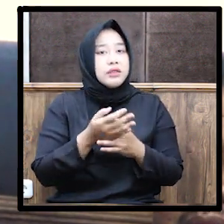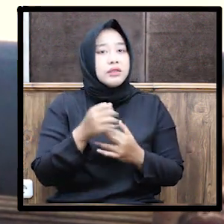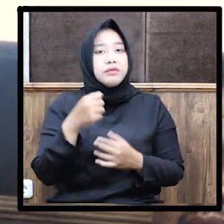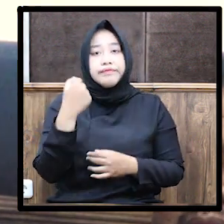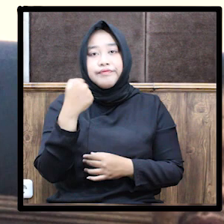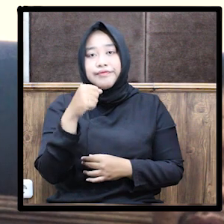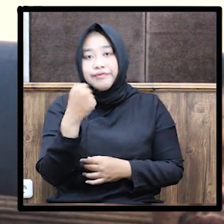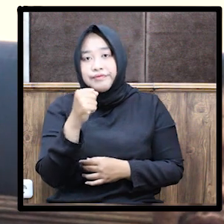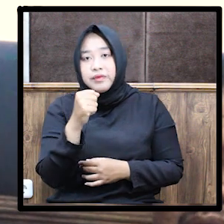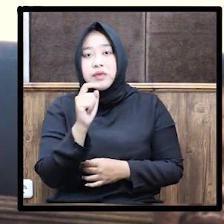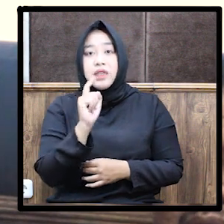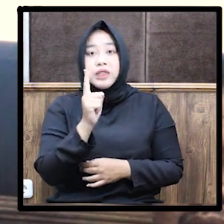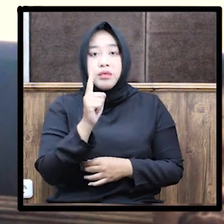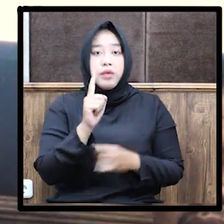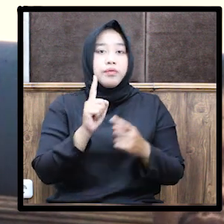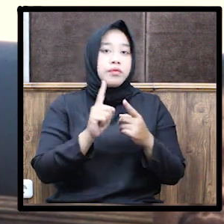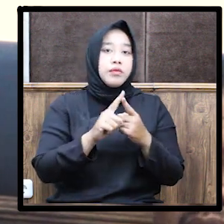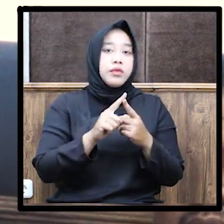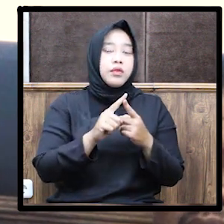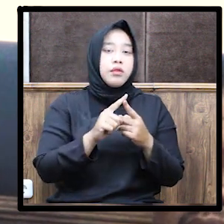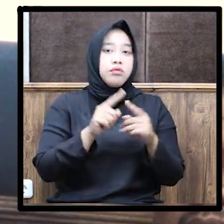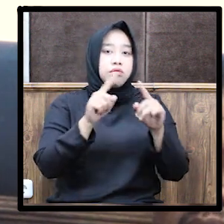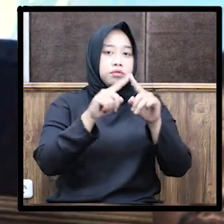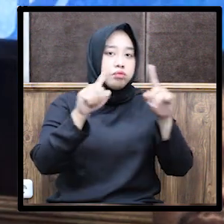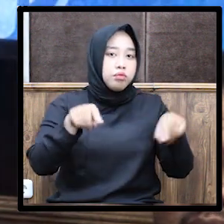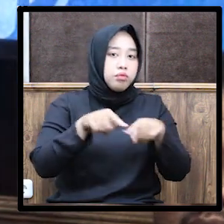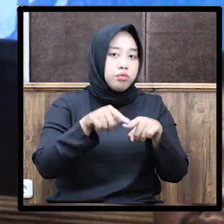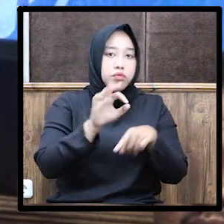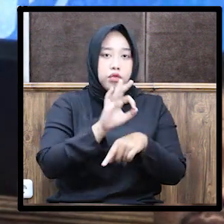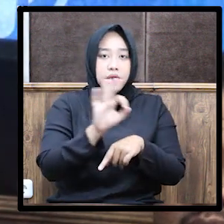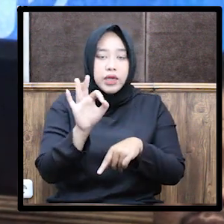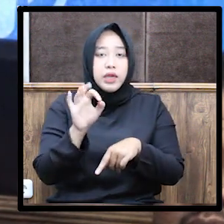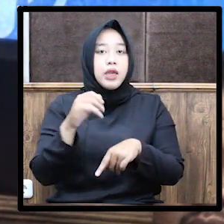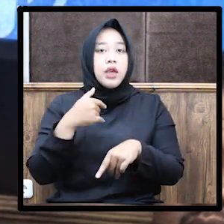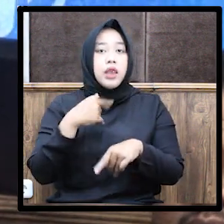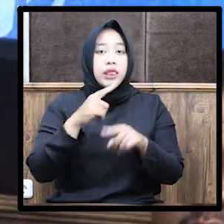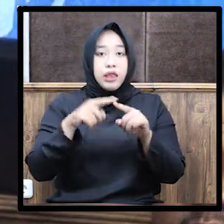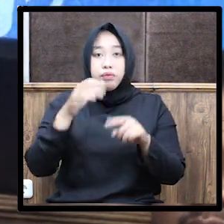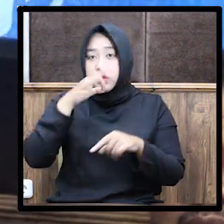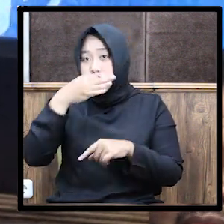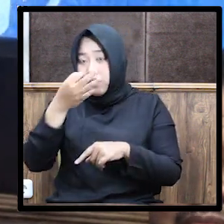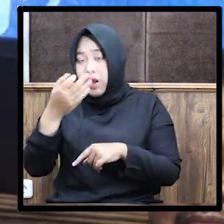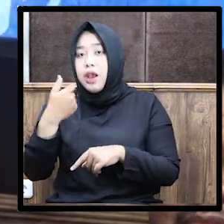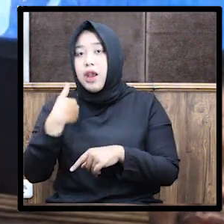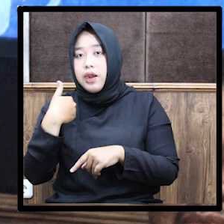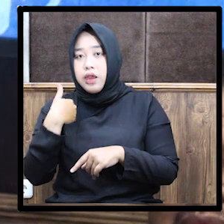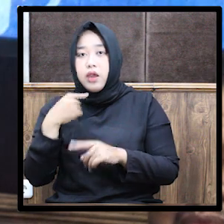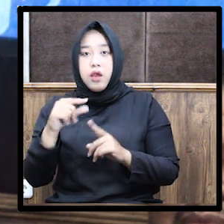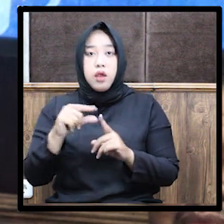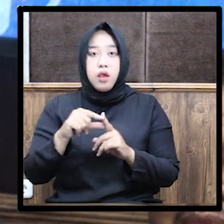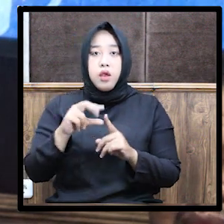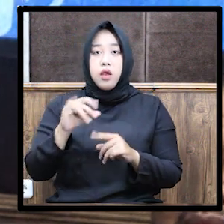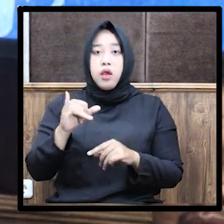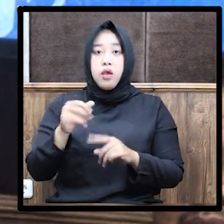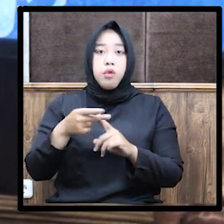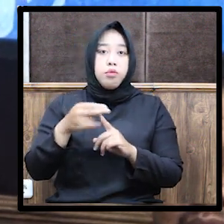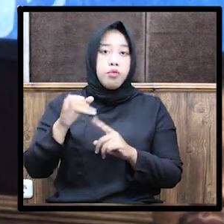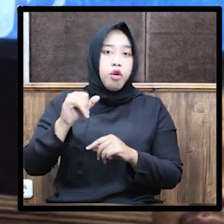itu masih bentuknya masih sangat, ya, ada suaranya sudah ada, kalau suaranya sudah ada ya di